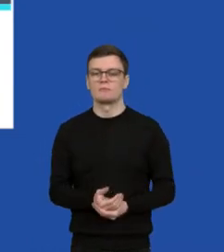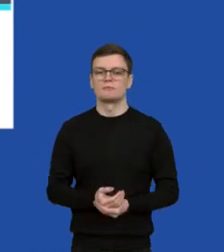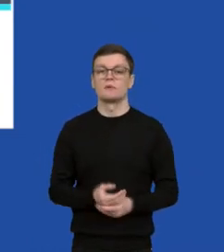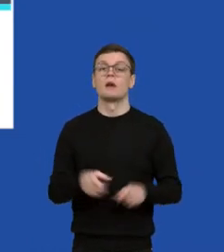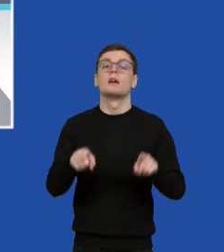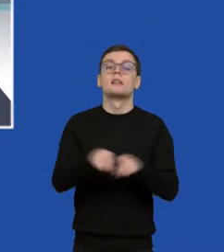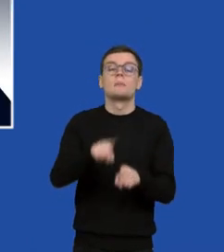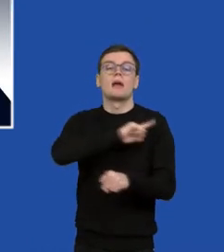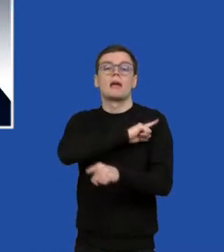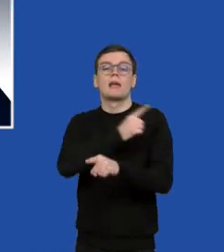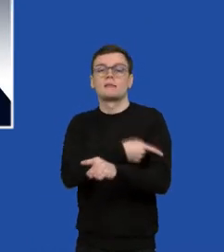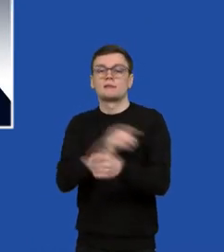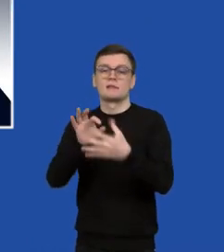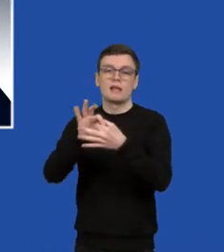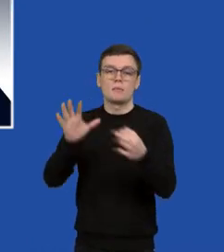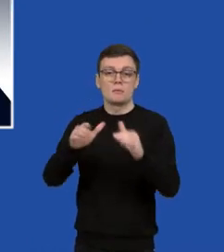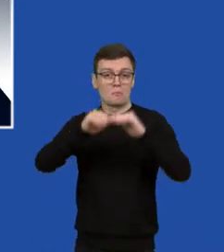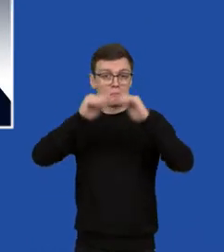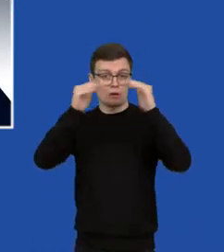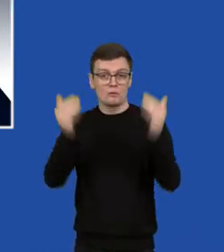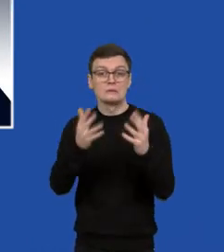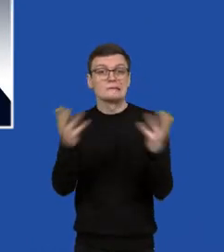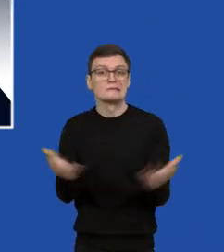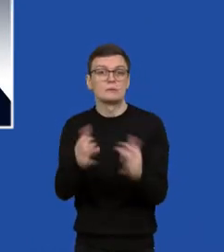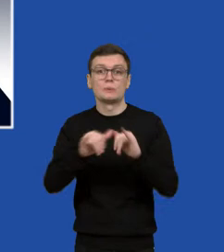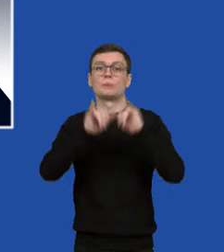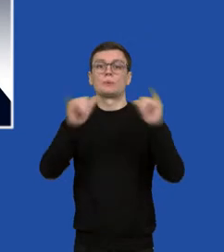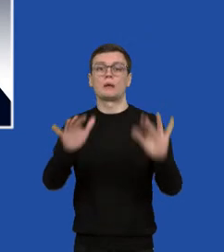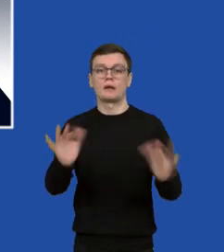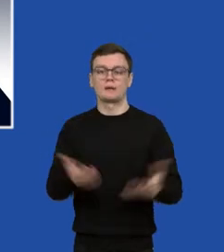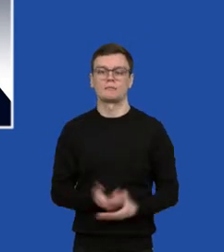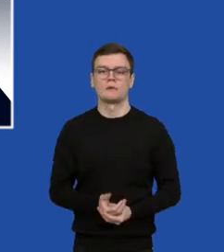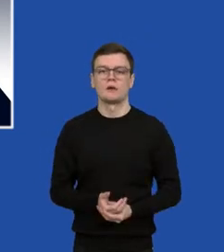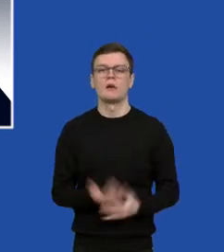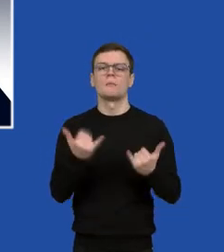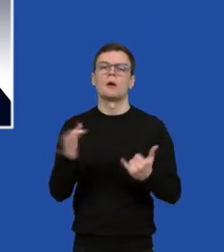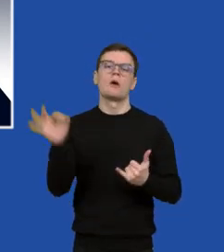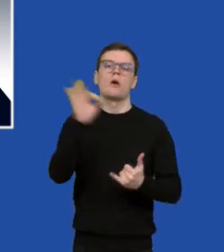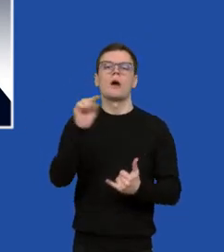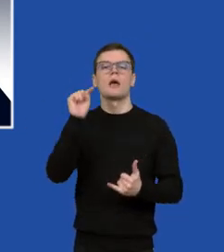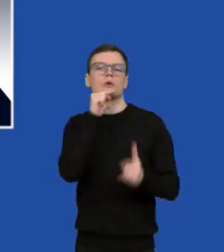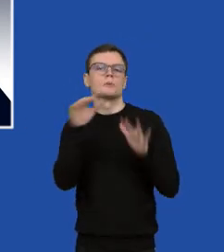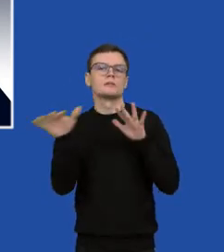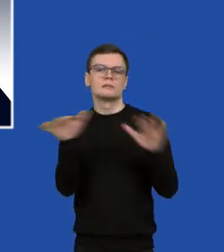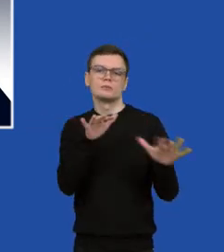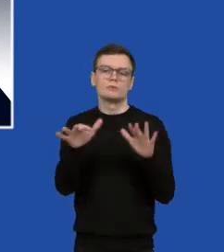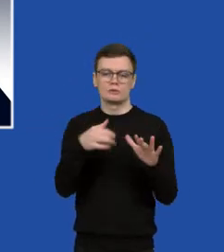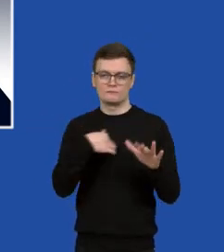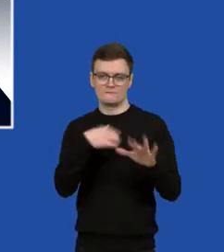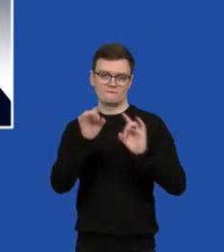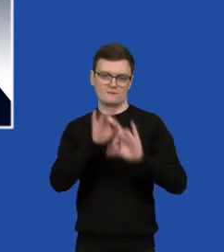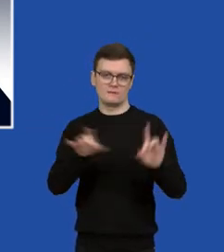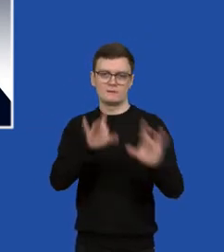nepriklausomybės stiprinimo paketą ir pradėsiu turbūt nuo makroekonominės situacijos ir šiek tiek tam, kad